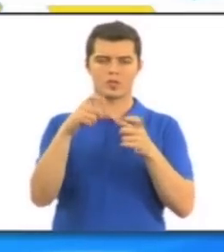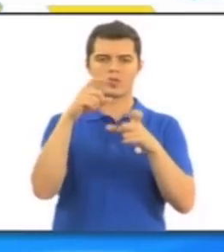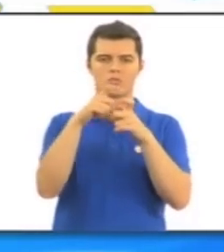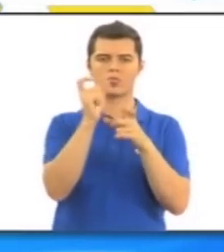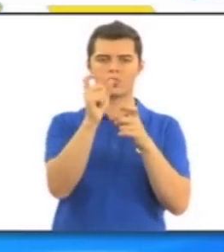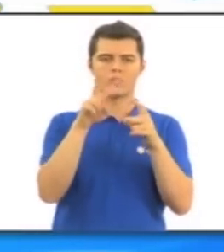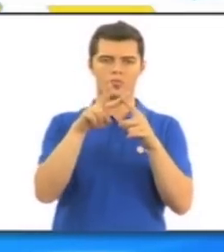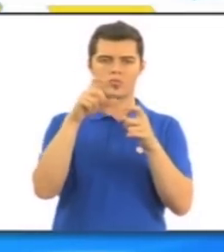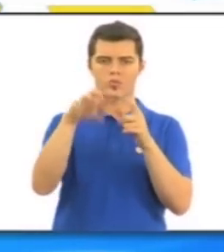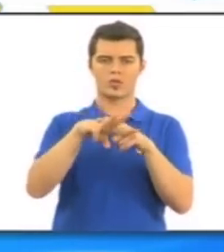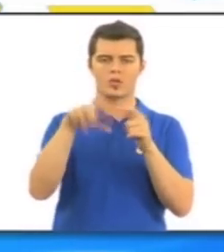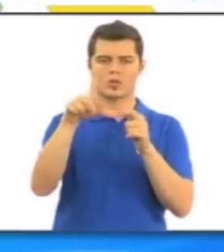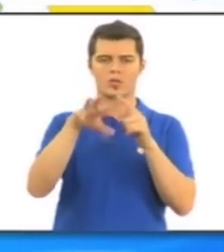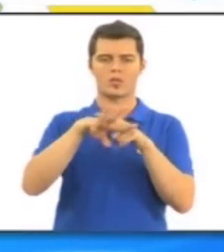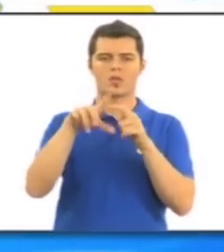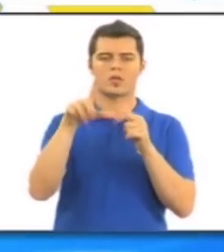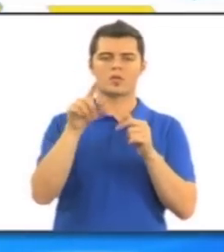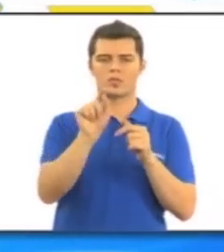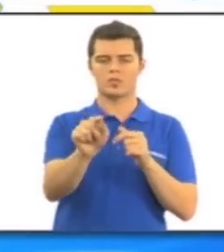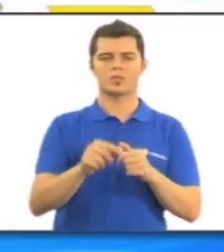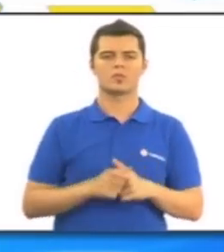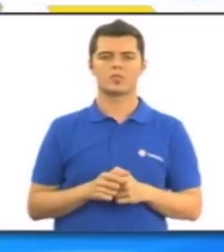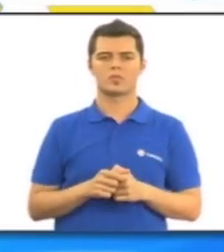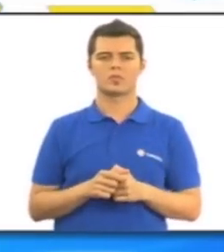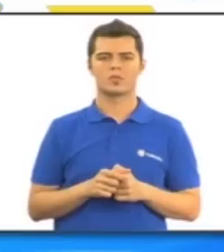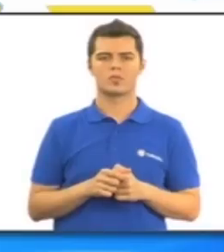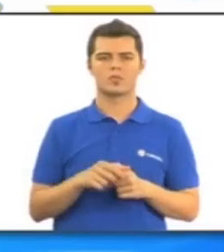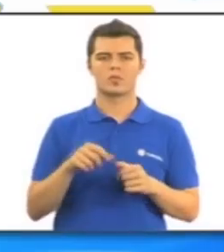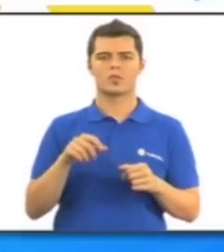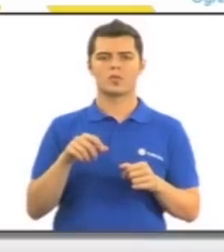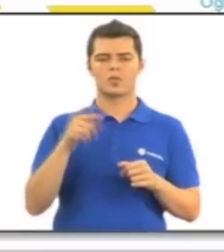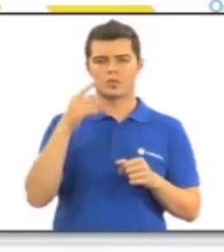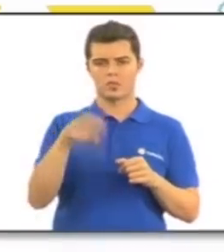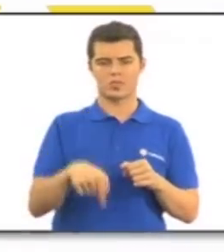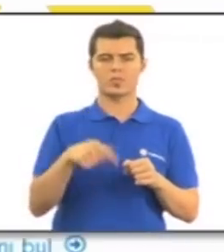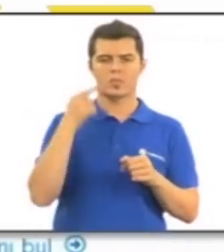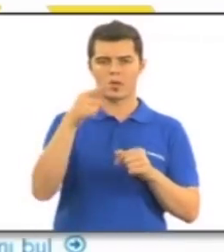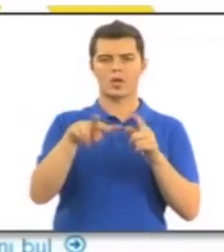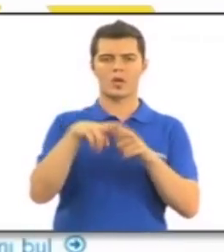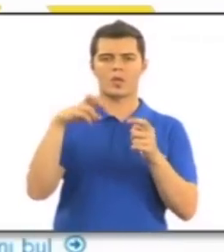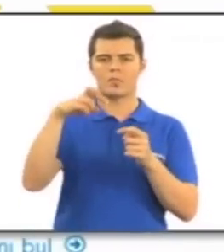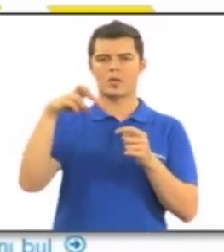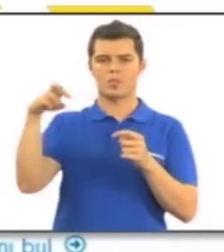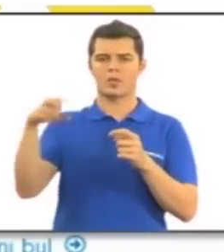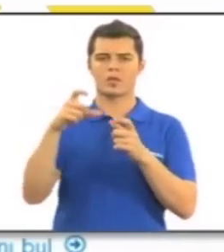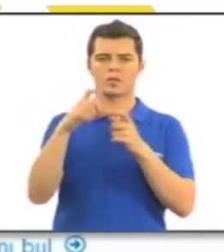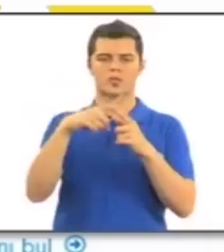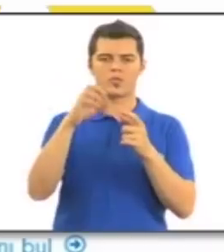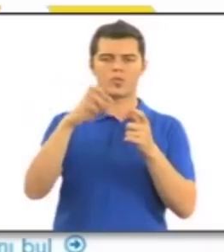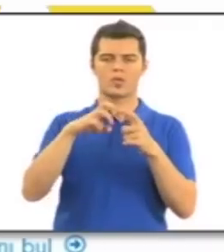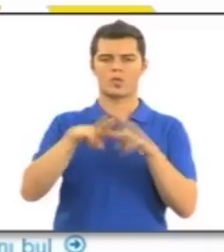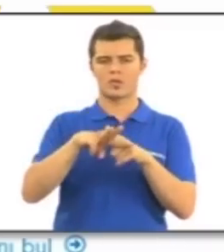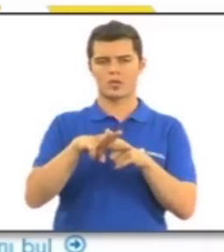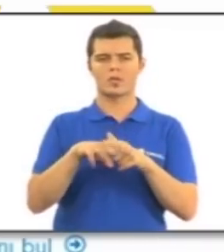geri yükle çıkınca güncelle diyoruz. Karşımıza cihazımıza App Store'dan yüklemiş olduğumuz uygulamaların